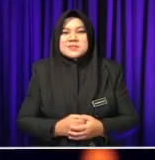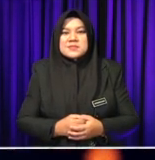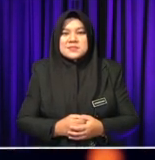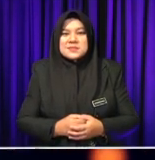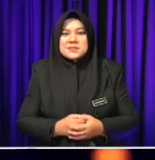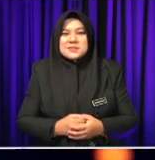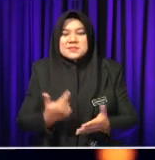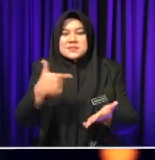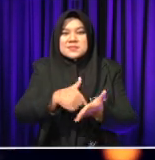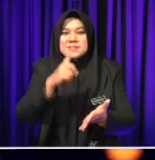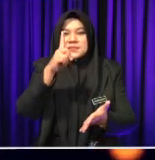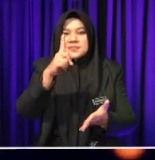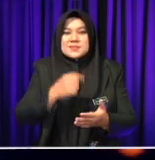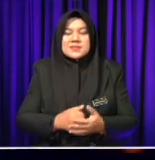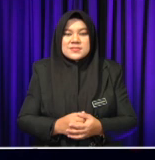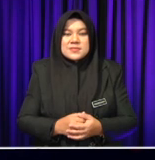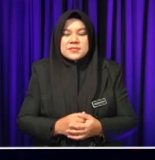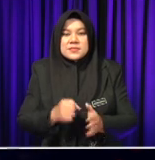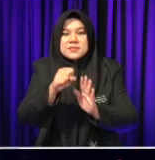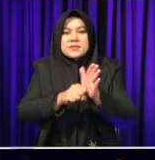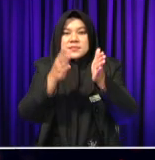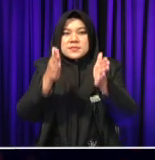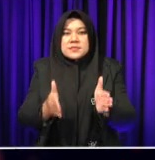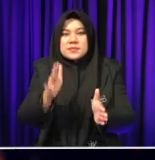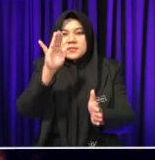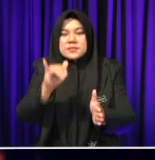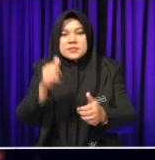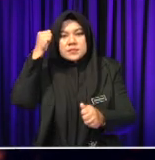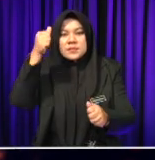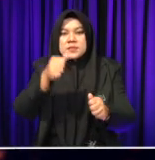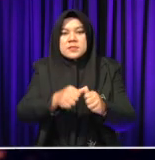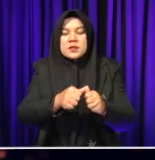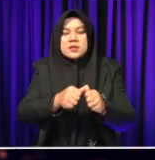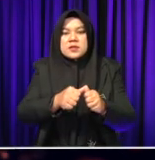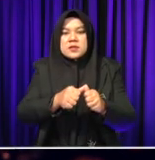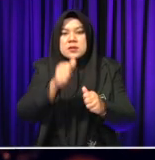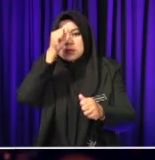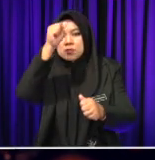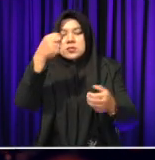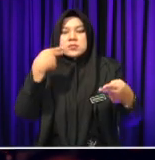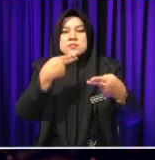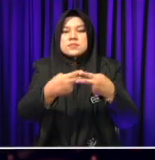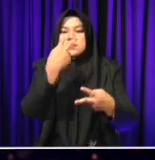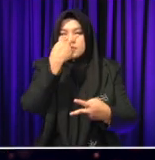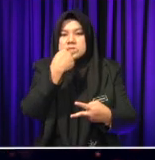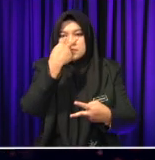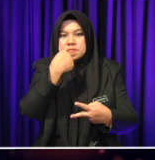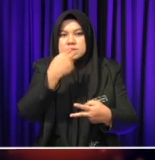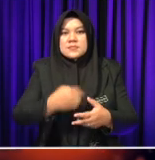belanja satu lagi saajah t orang yang mengingati Allah sehingga meniiskan air matanya